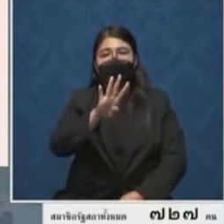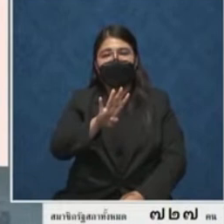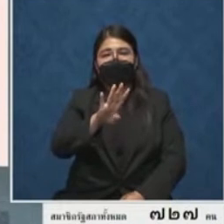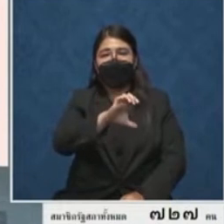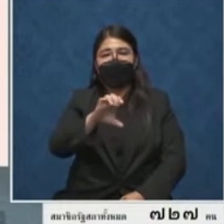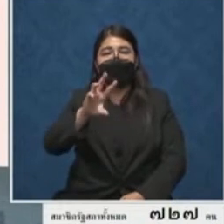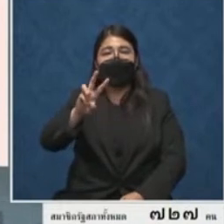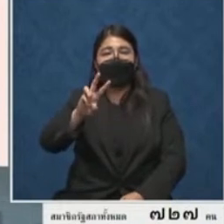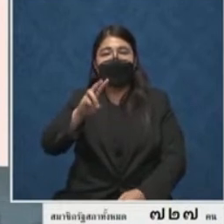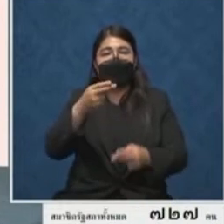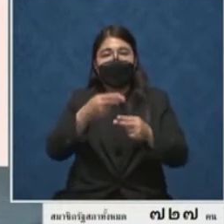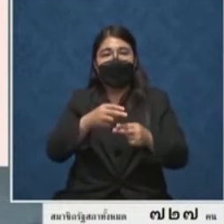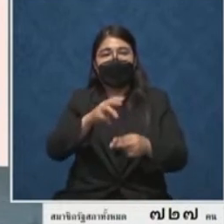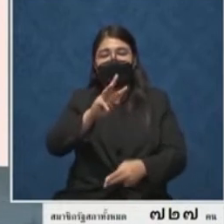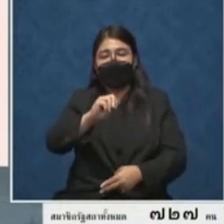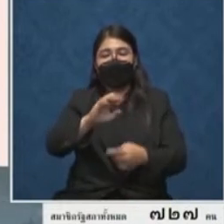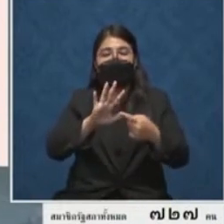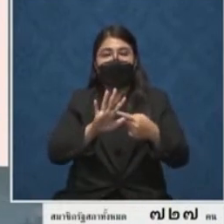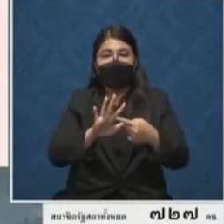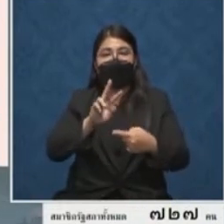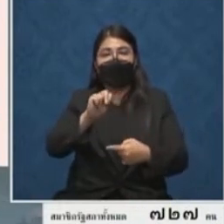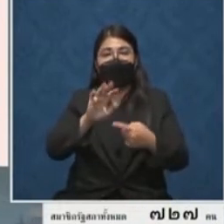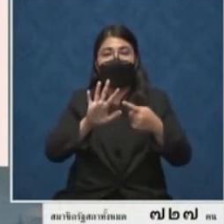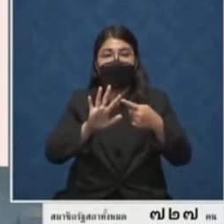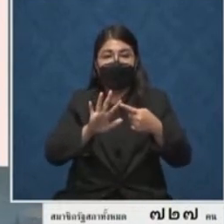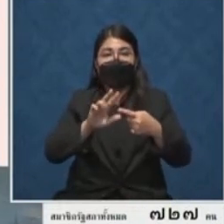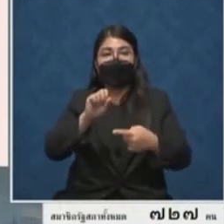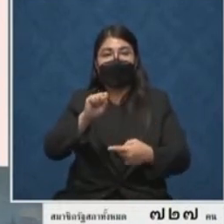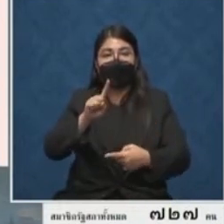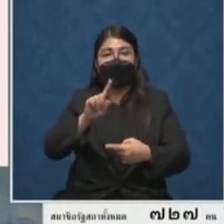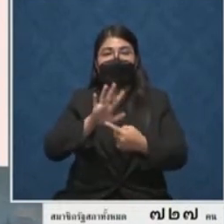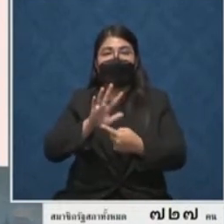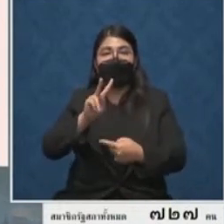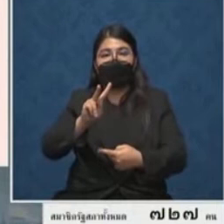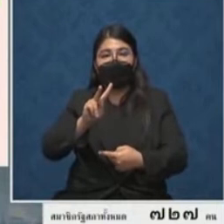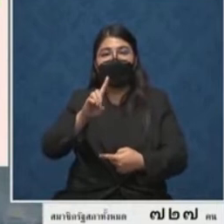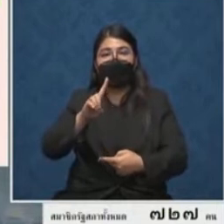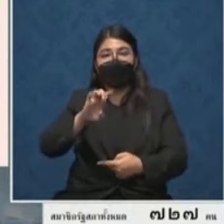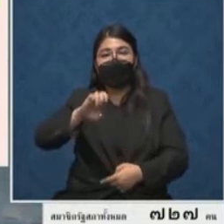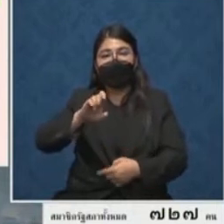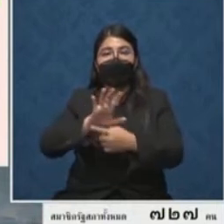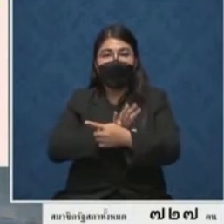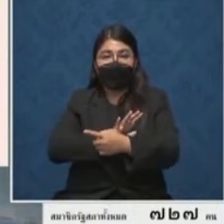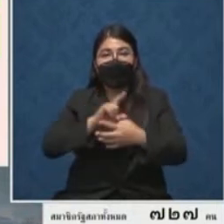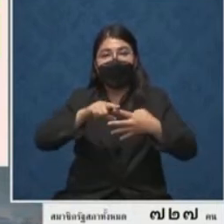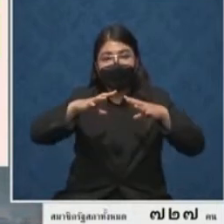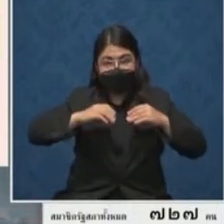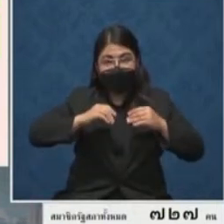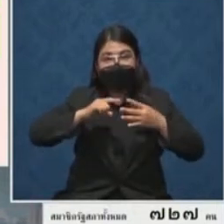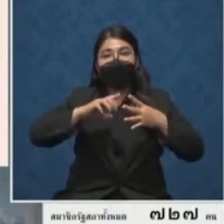งค ์1รับหลักการ2รับหลักการ3รับหลักการ4รับหลัก